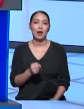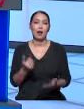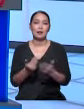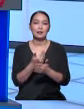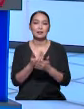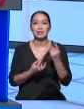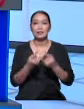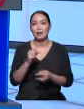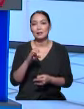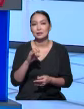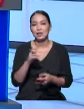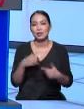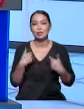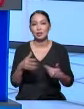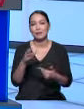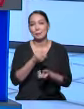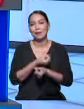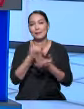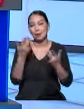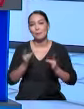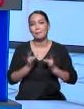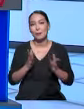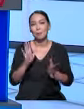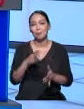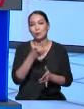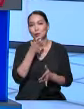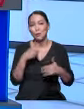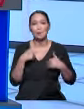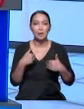телеканала «Астана» желает вам яркого праздника. Пусть